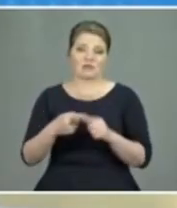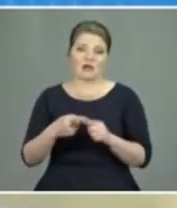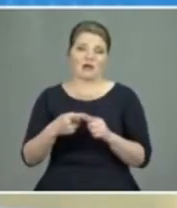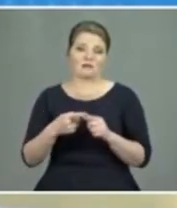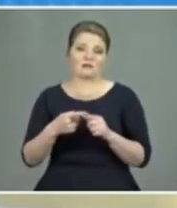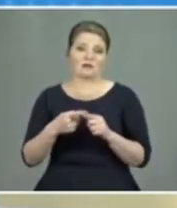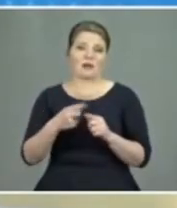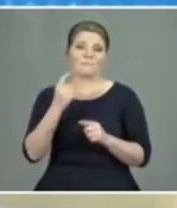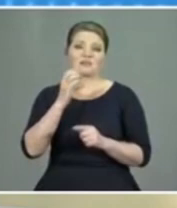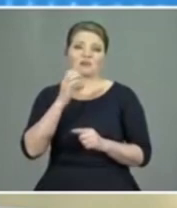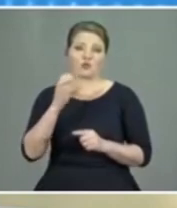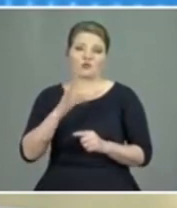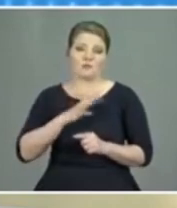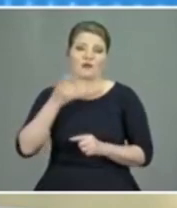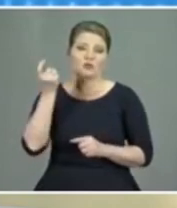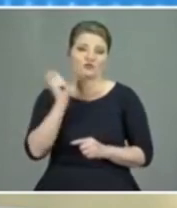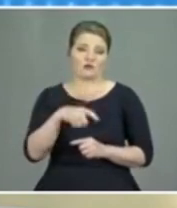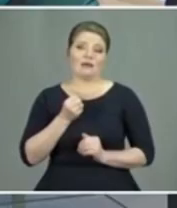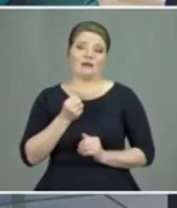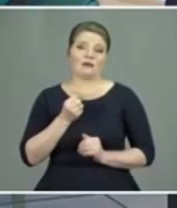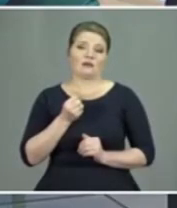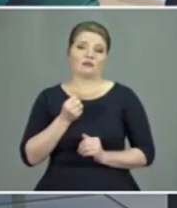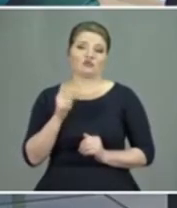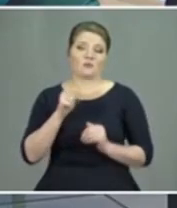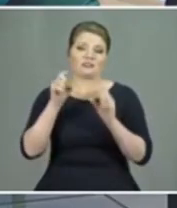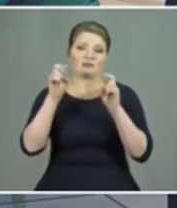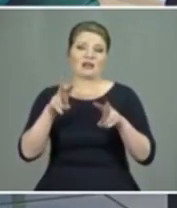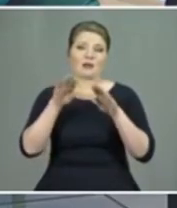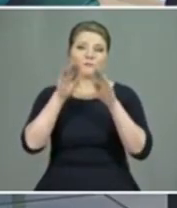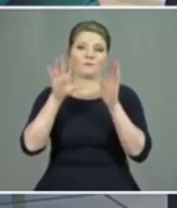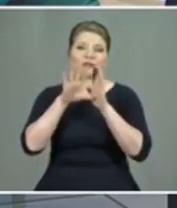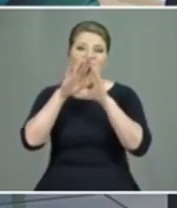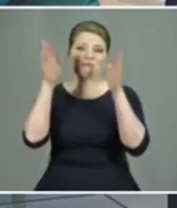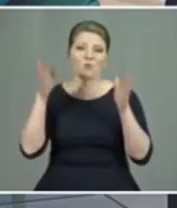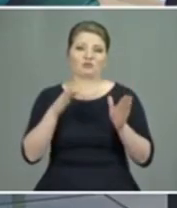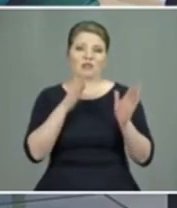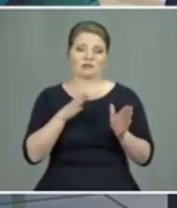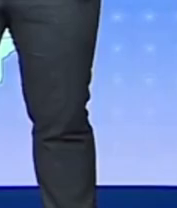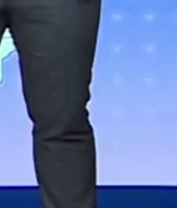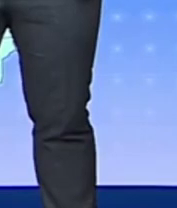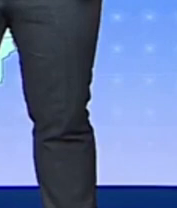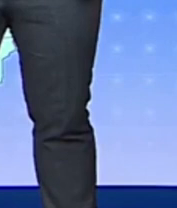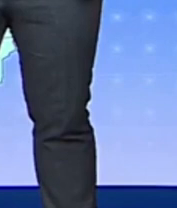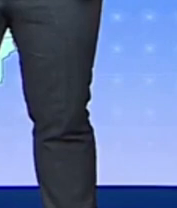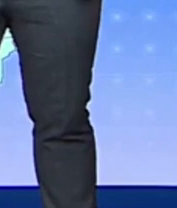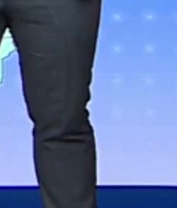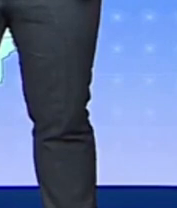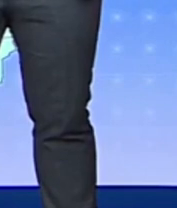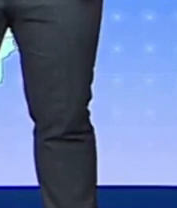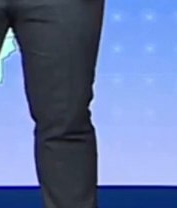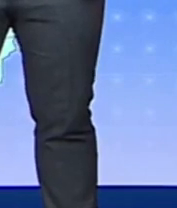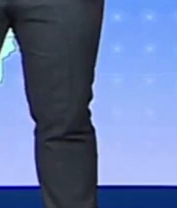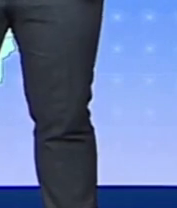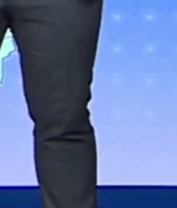закрываются поликлиники и фельдшерские пункты в малых деревнях и поселках? Зачем дорожники кладут асфальт прямо в лужи? Когда закончатся пробки